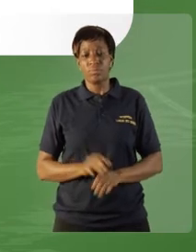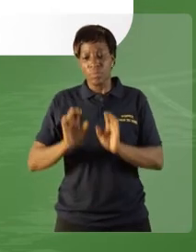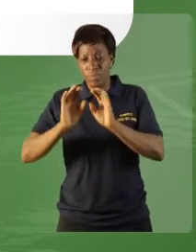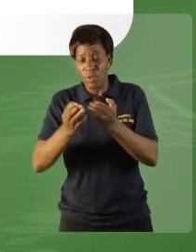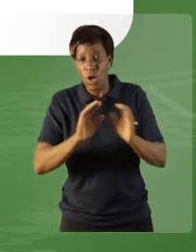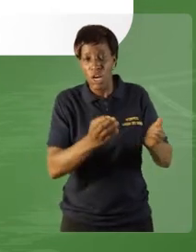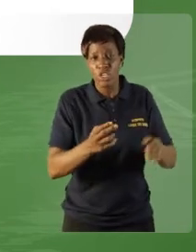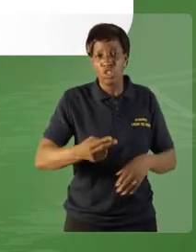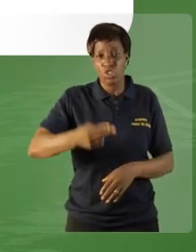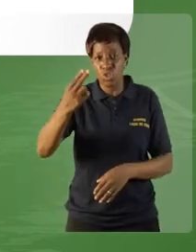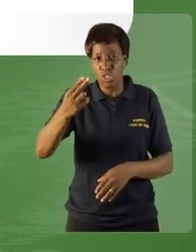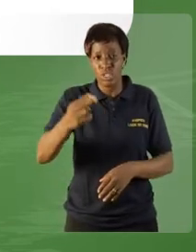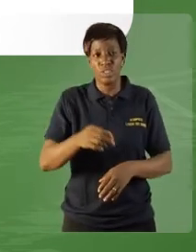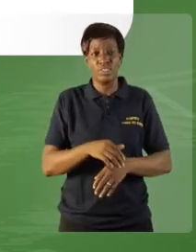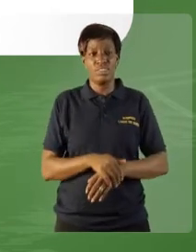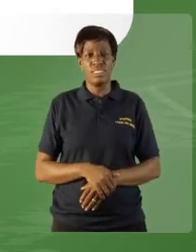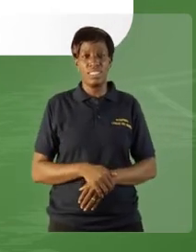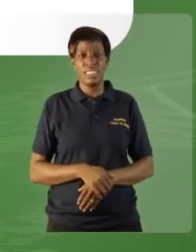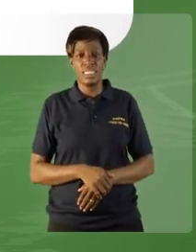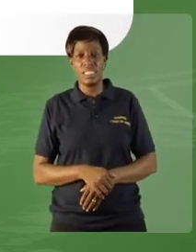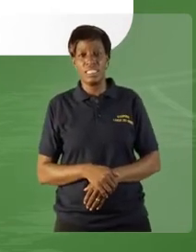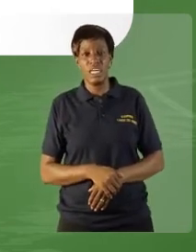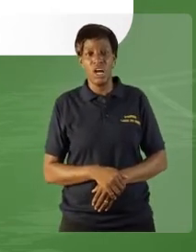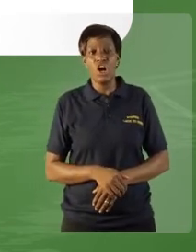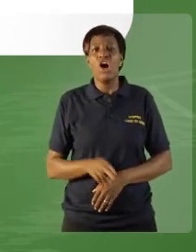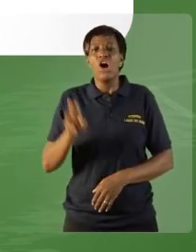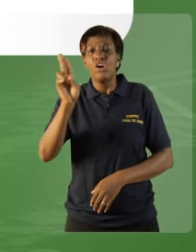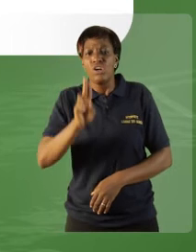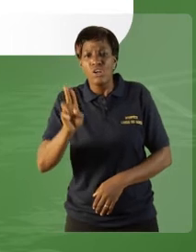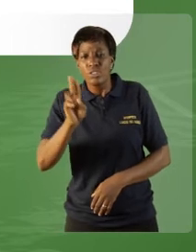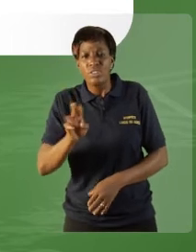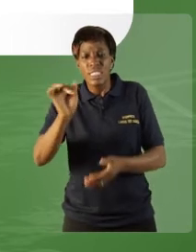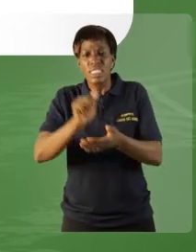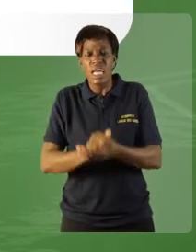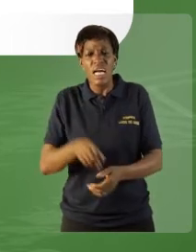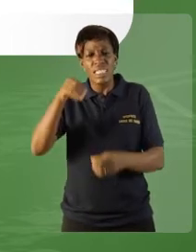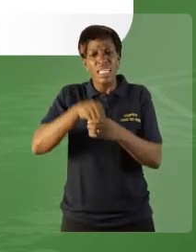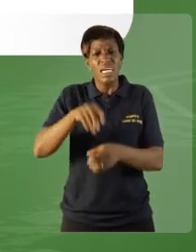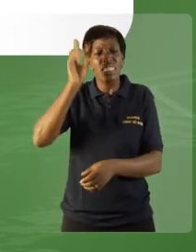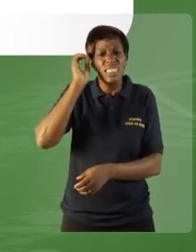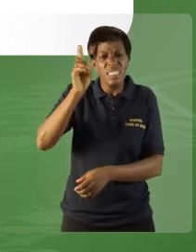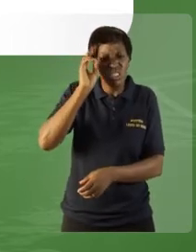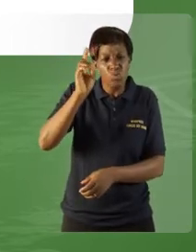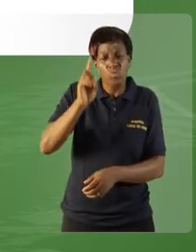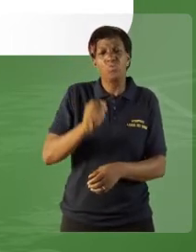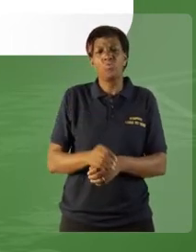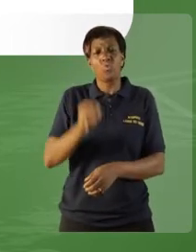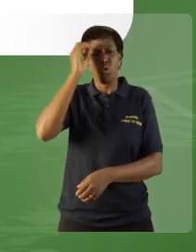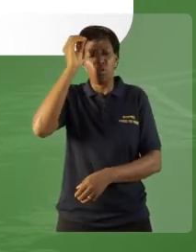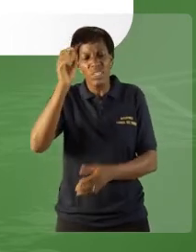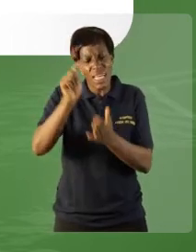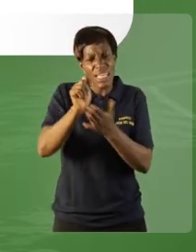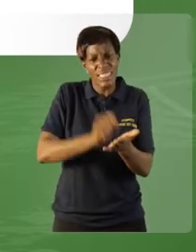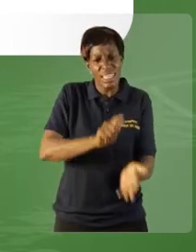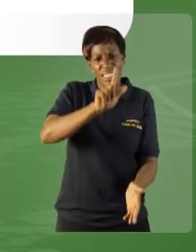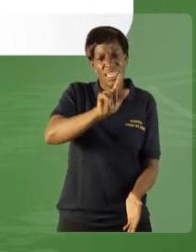soutenu correspond au langage utilisé dans les discours officiels, dans les textes